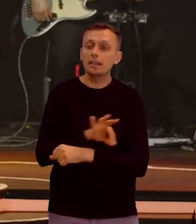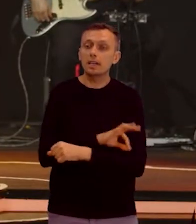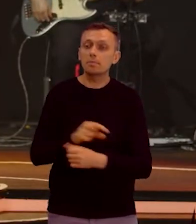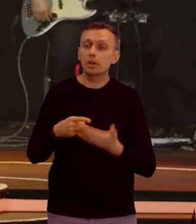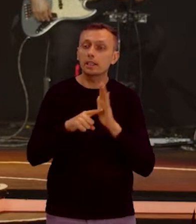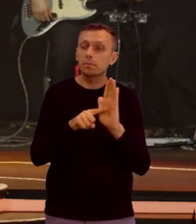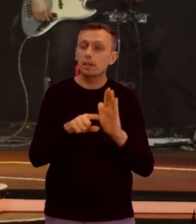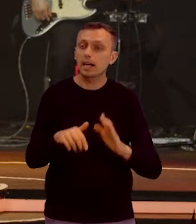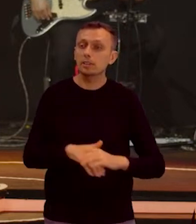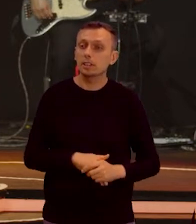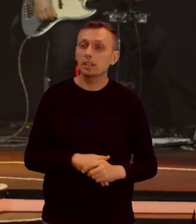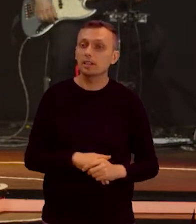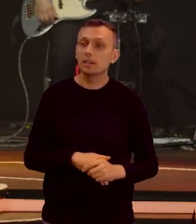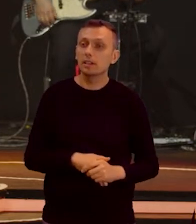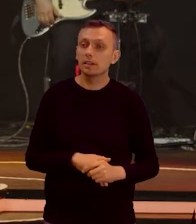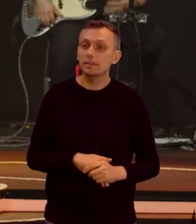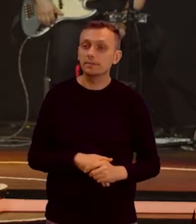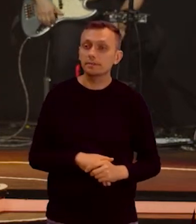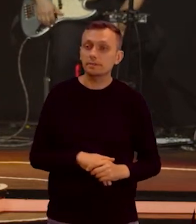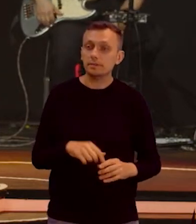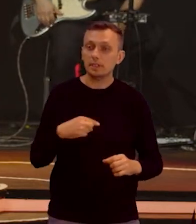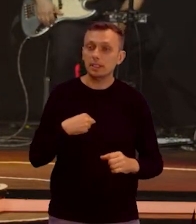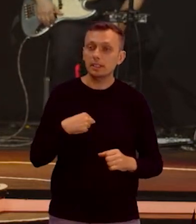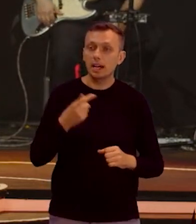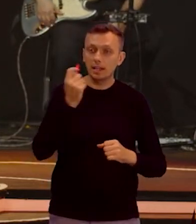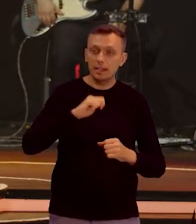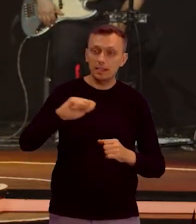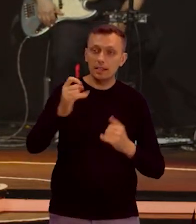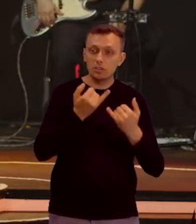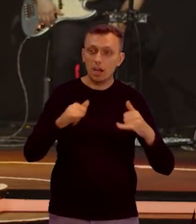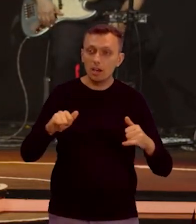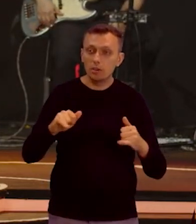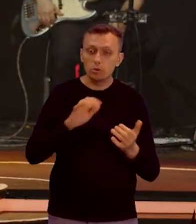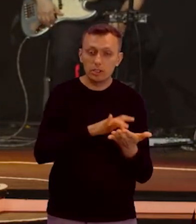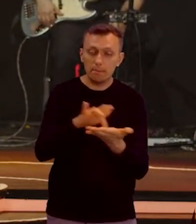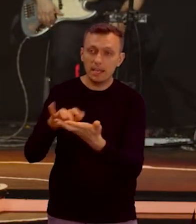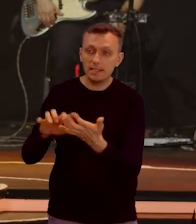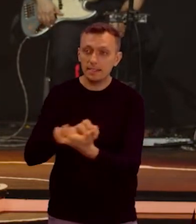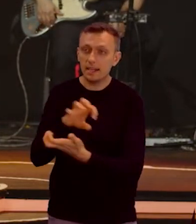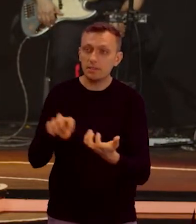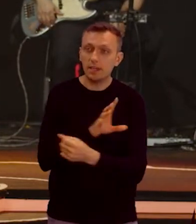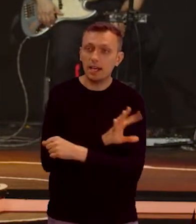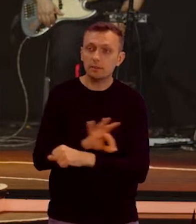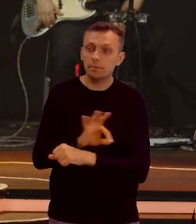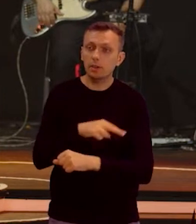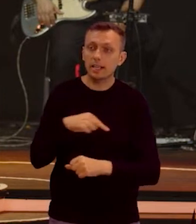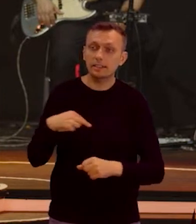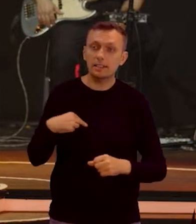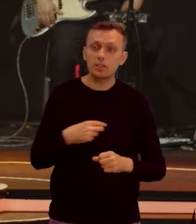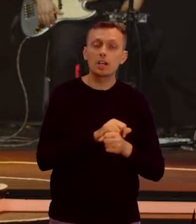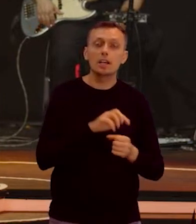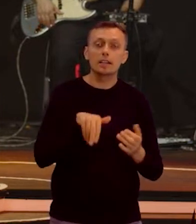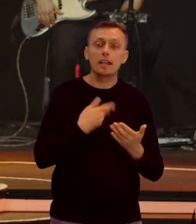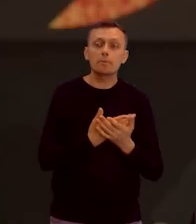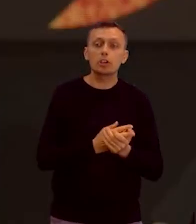serce. Ja z tym projektem jeżdżę po świecie. Byłam w Lexton Hall, byłam w Londynie, bo to są treści uniwersalne. A teraz,